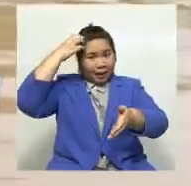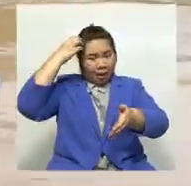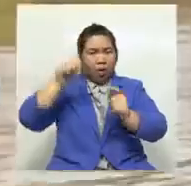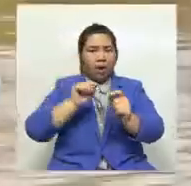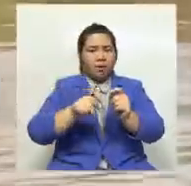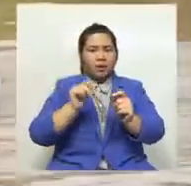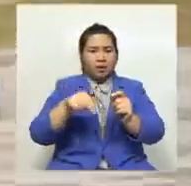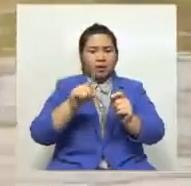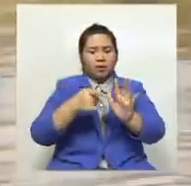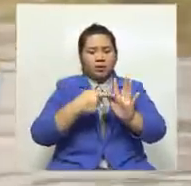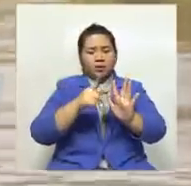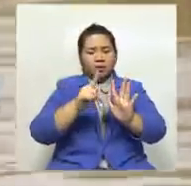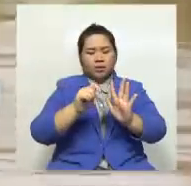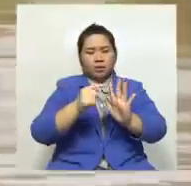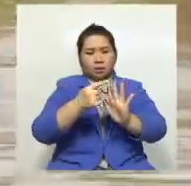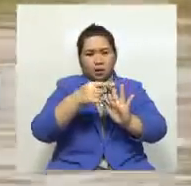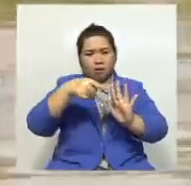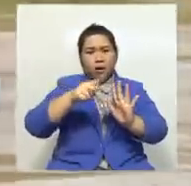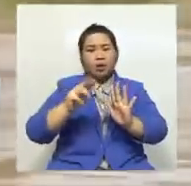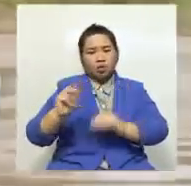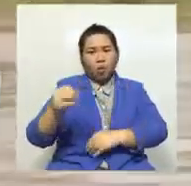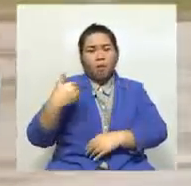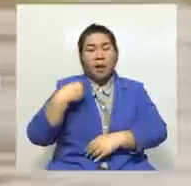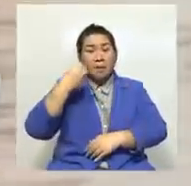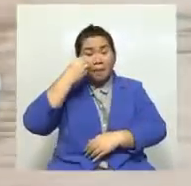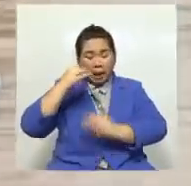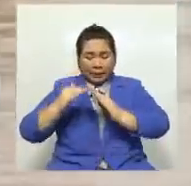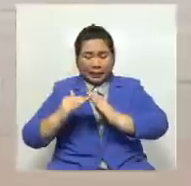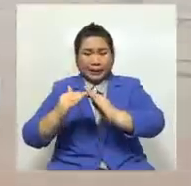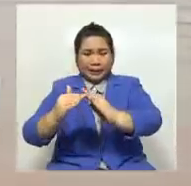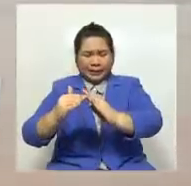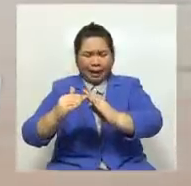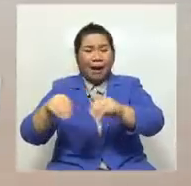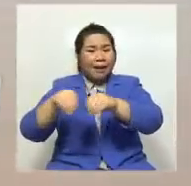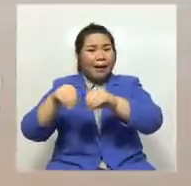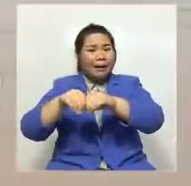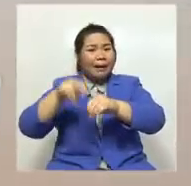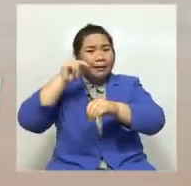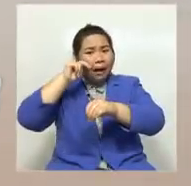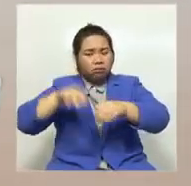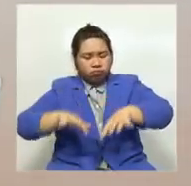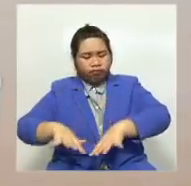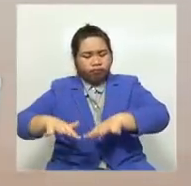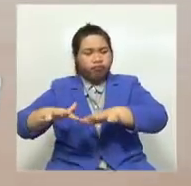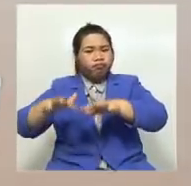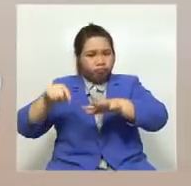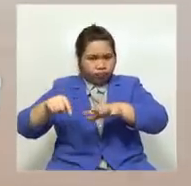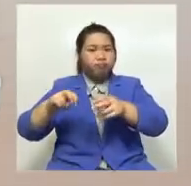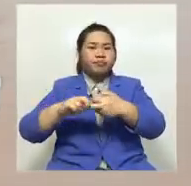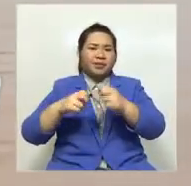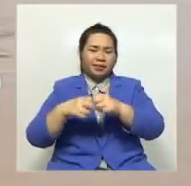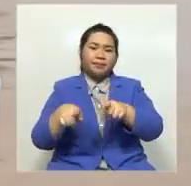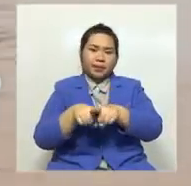ท่วมบ้านริมตลิ่งนะคะบริเวณบ้านดอนนางหงตำบลดอนนางหงซึ่งเป็นอีกจุดนึงค่ะที่ได้รับผลกระทบเช่นเดียว